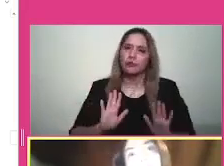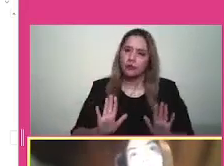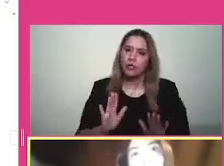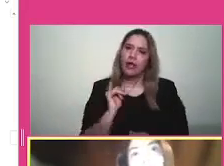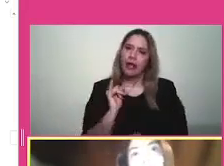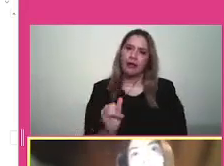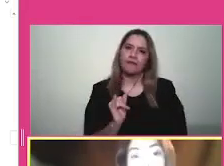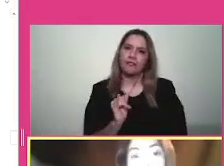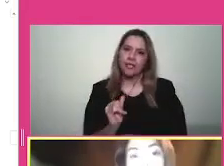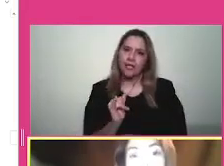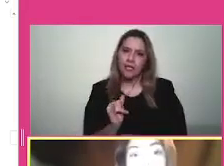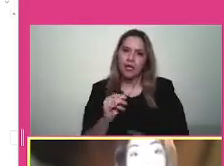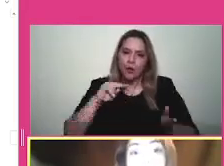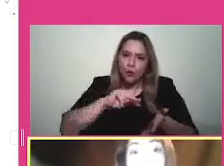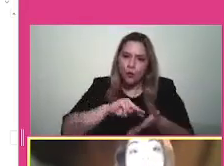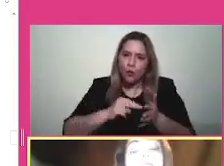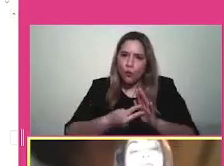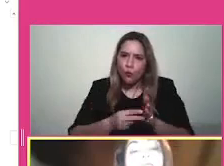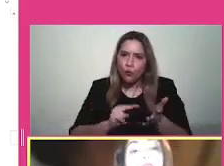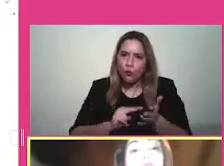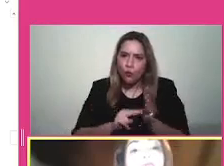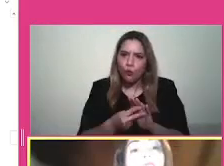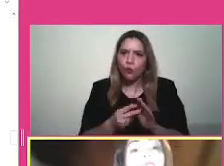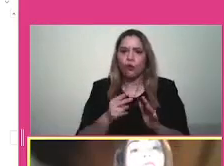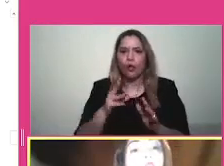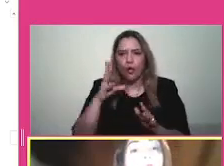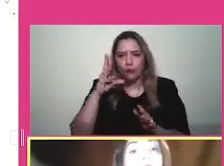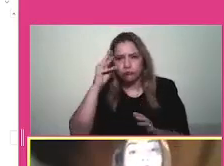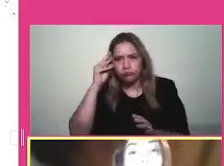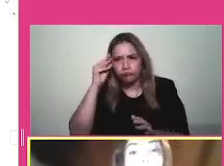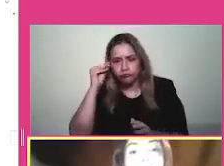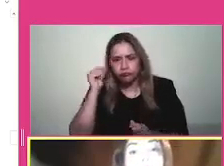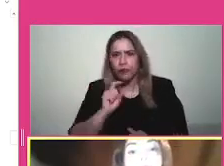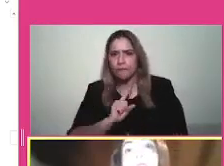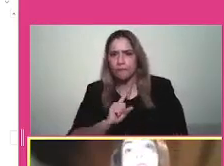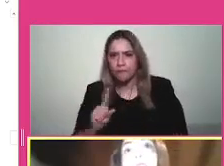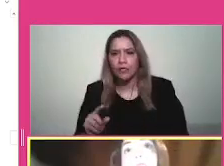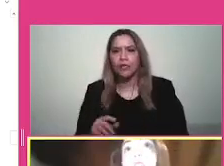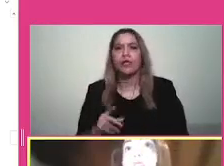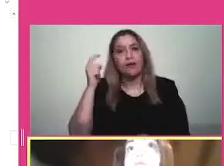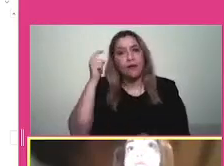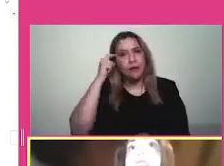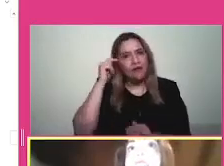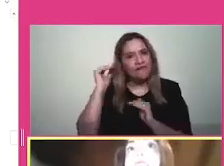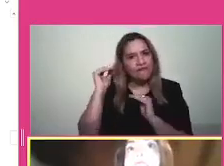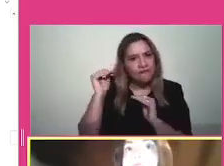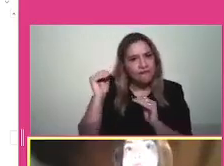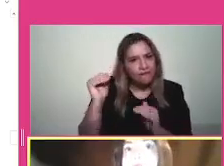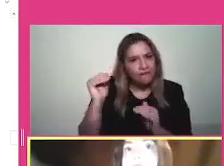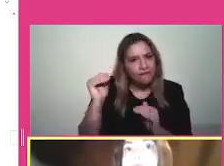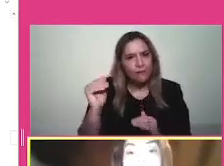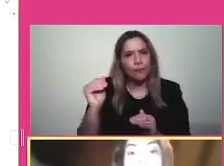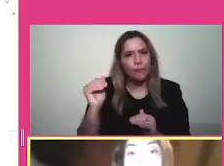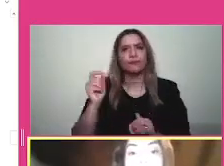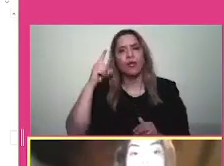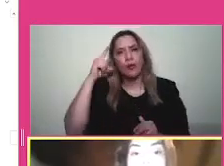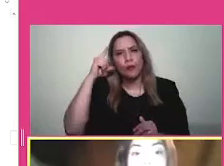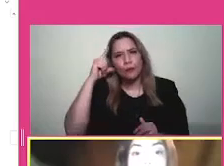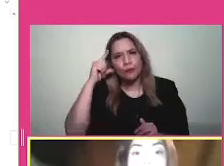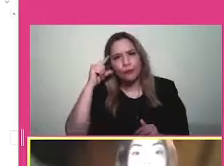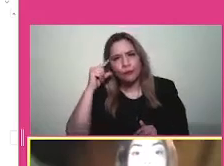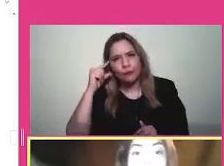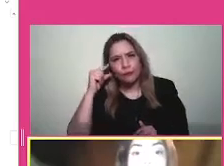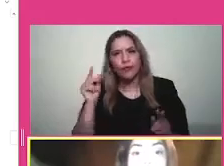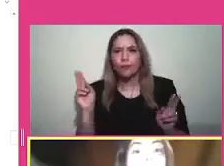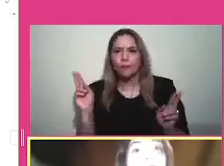προληπτικά, όπως είπαμε νωρίτερα. Βοηθά να διατηρήσουμε την νόηση και να μειωθεί έτσι αυτή η νοητική